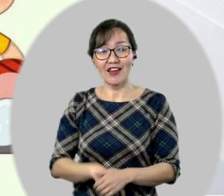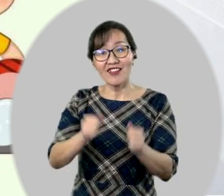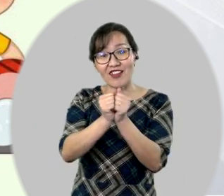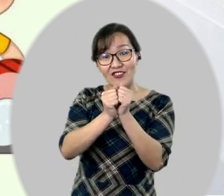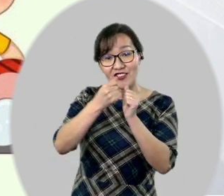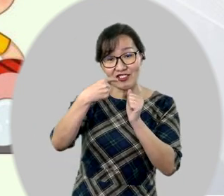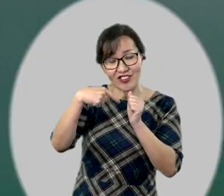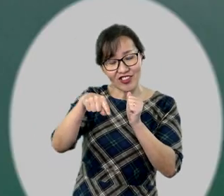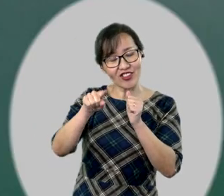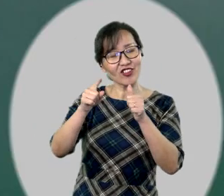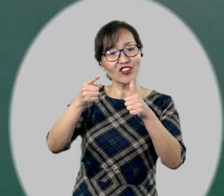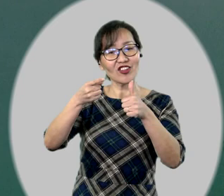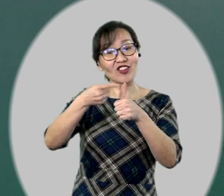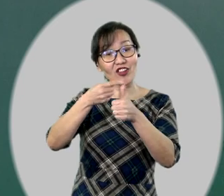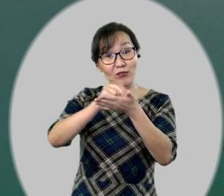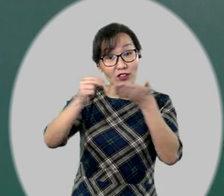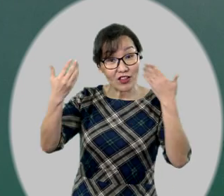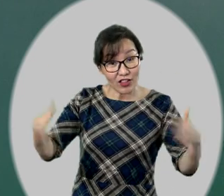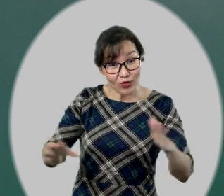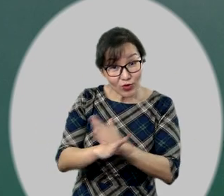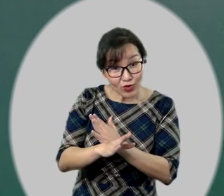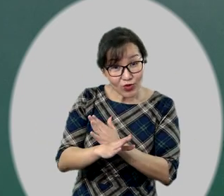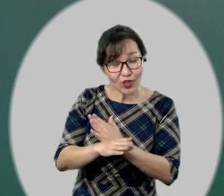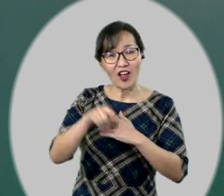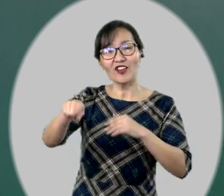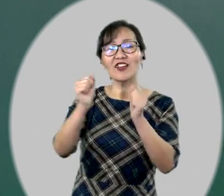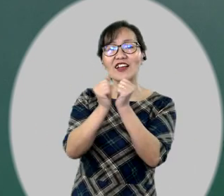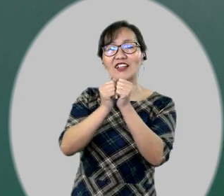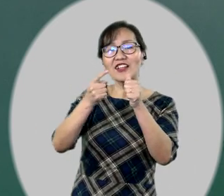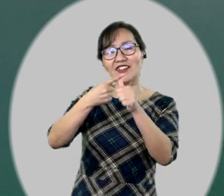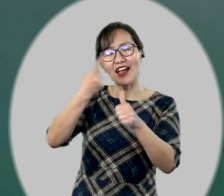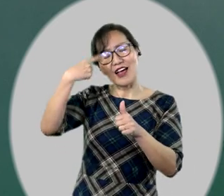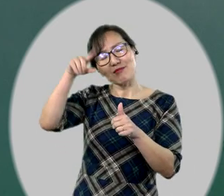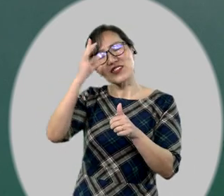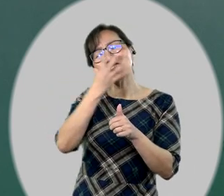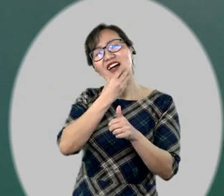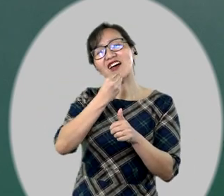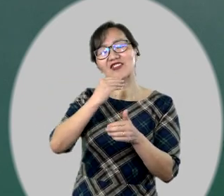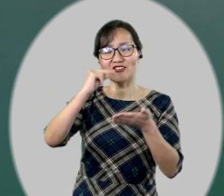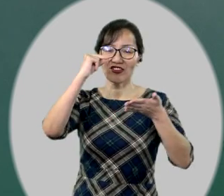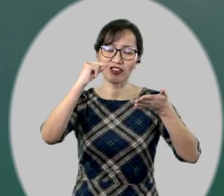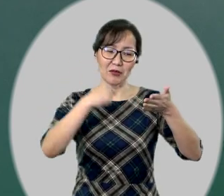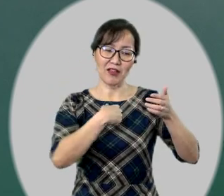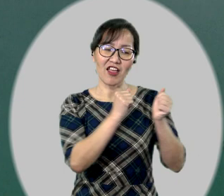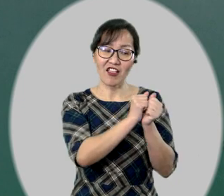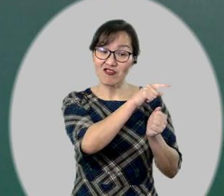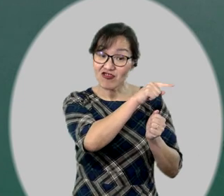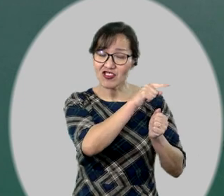хамгийн сайхан чанарүүд бичин.